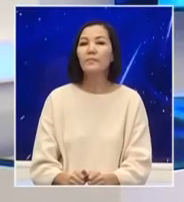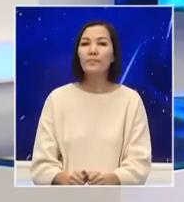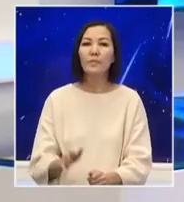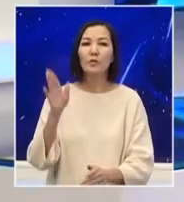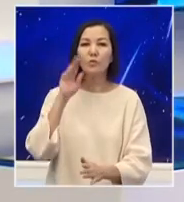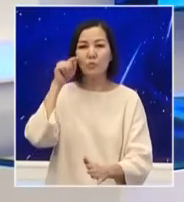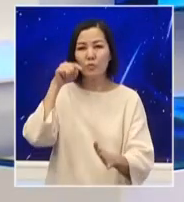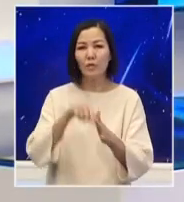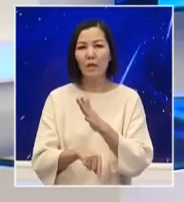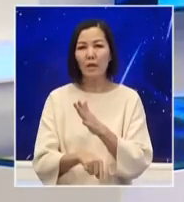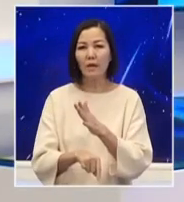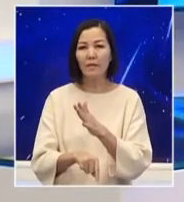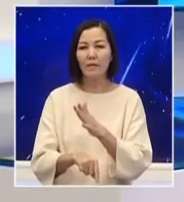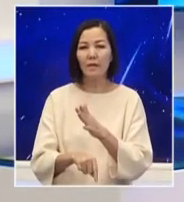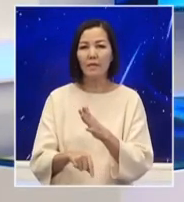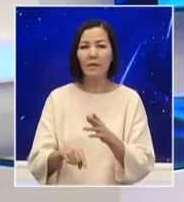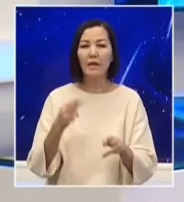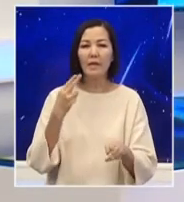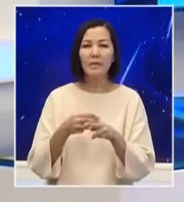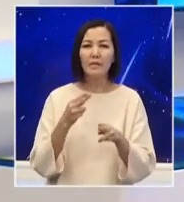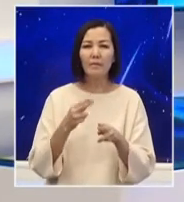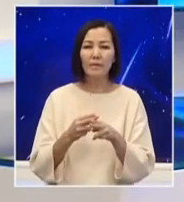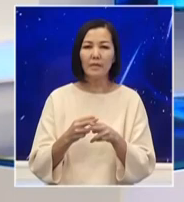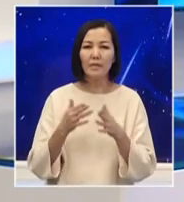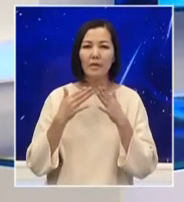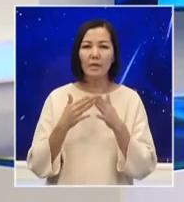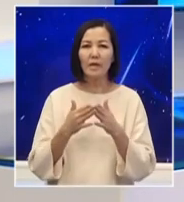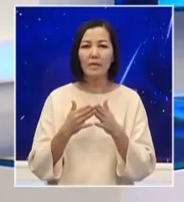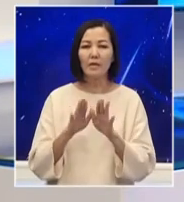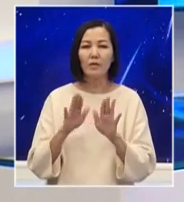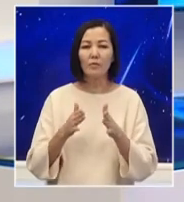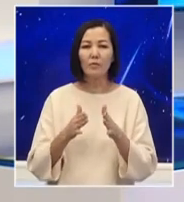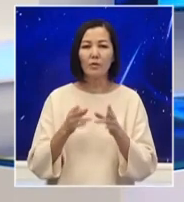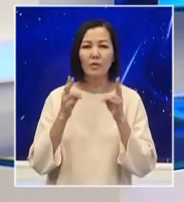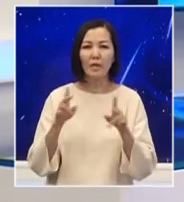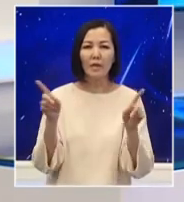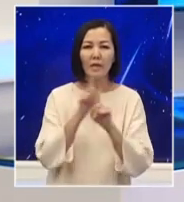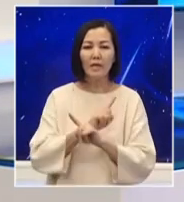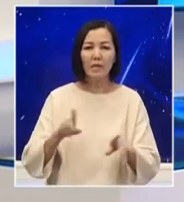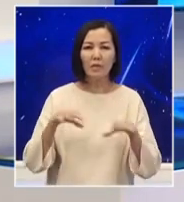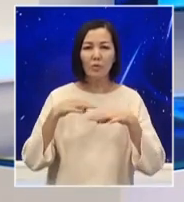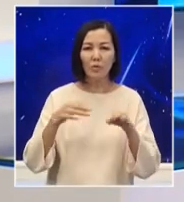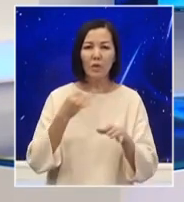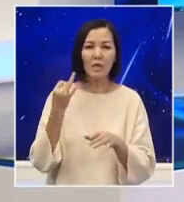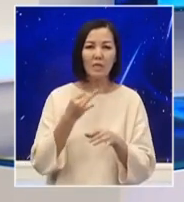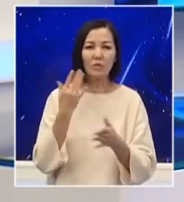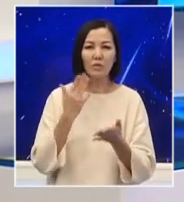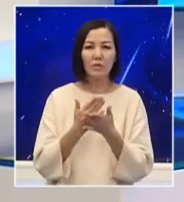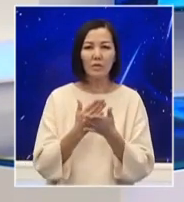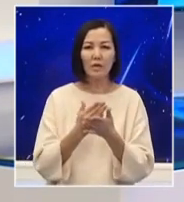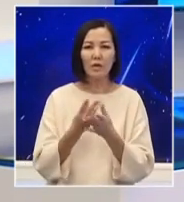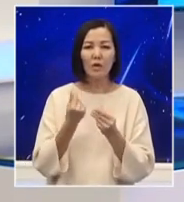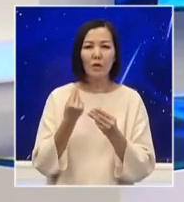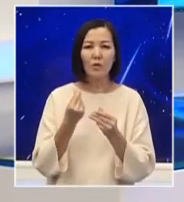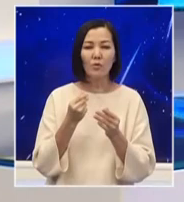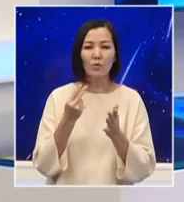Сүңгі де алады, жүзе де алады. Қу темірі құрлықта да жүткейді. Жергілікті төтеншеліктер ерекше бір көлікке қызығушылық танытып отыр. Құны